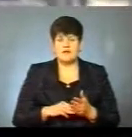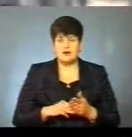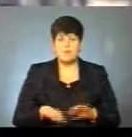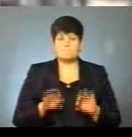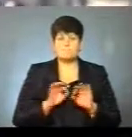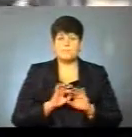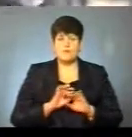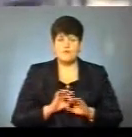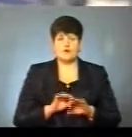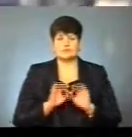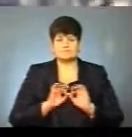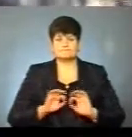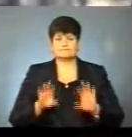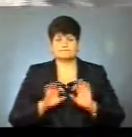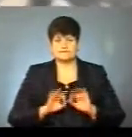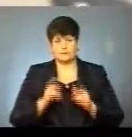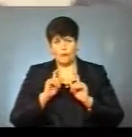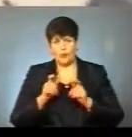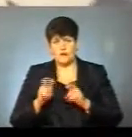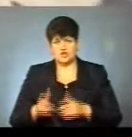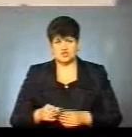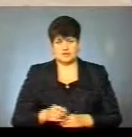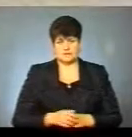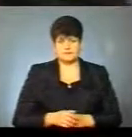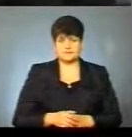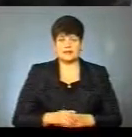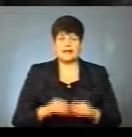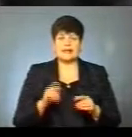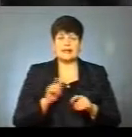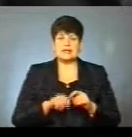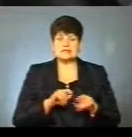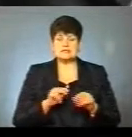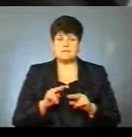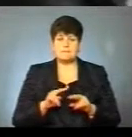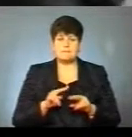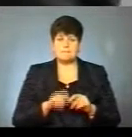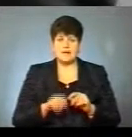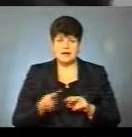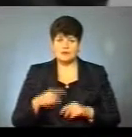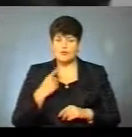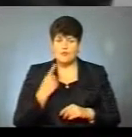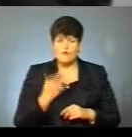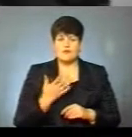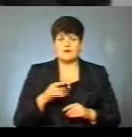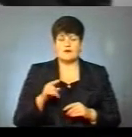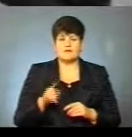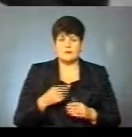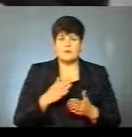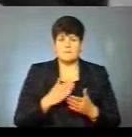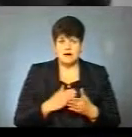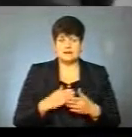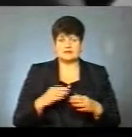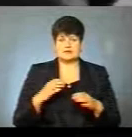проводити превенцію, тобто попереджати. Інспекторка Марія Устіна говорить, вимога мати в салоні